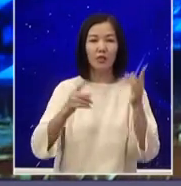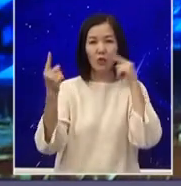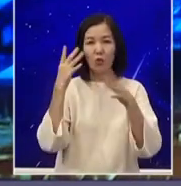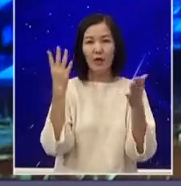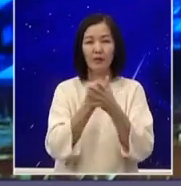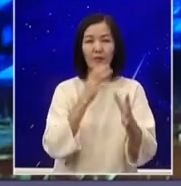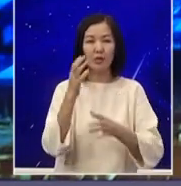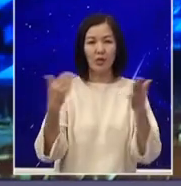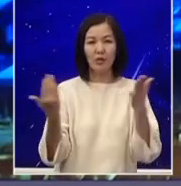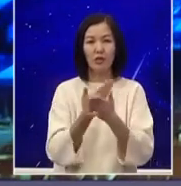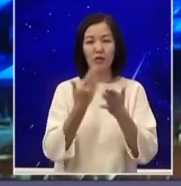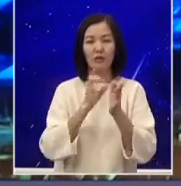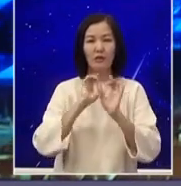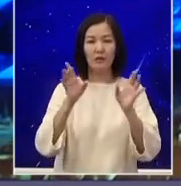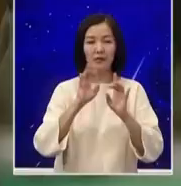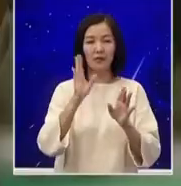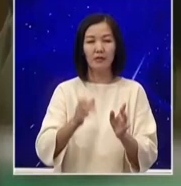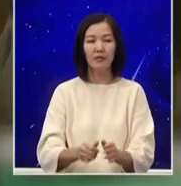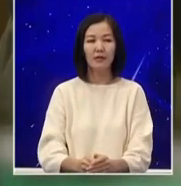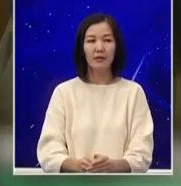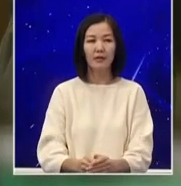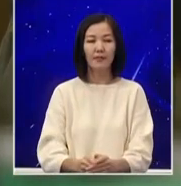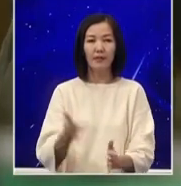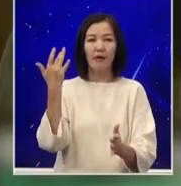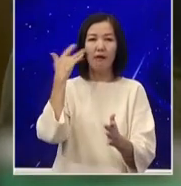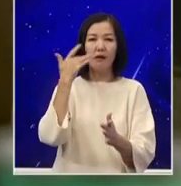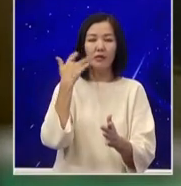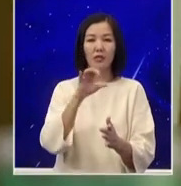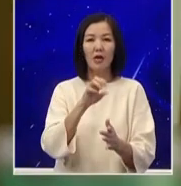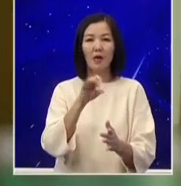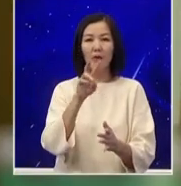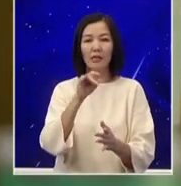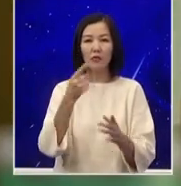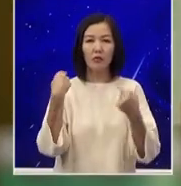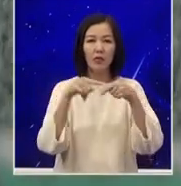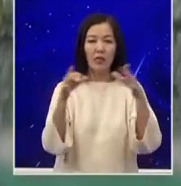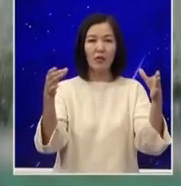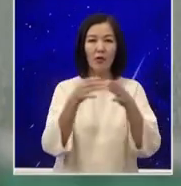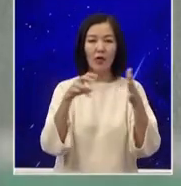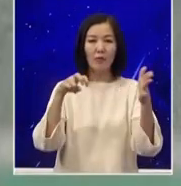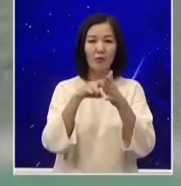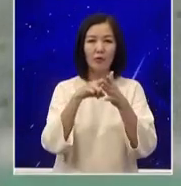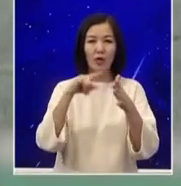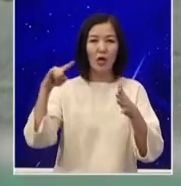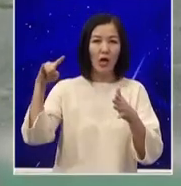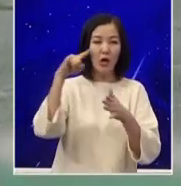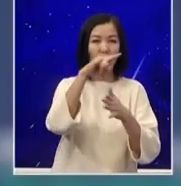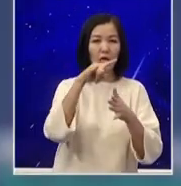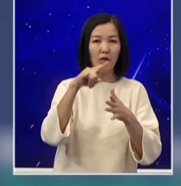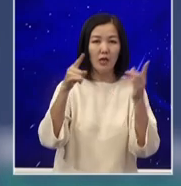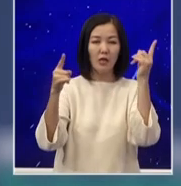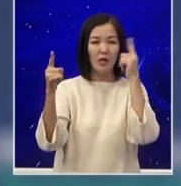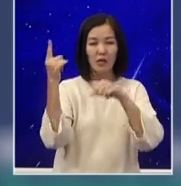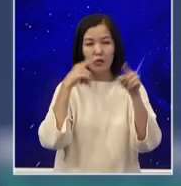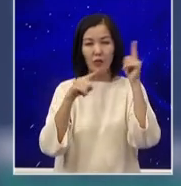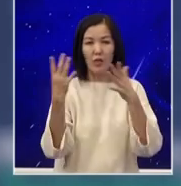әлем жаңалықтары келесі топтамада. АКШ-тың Amazon технологиялық компаниясы пошта жүгін әуе арқылы жеткізетін құрылғы ойлап